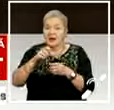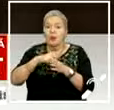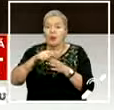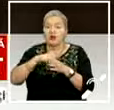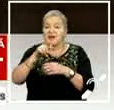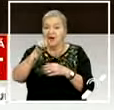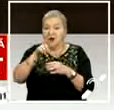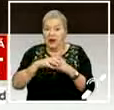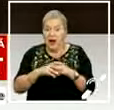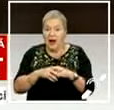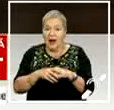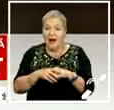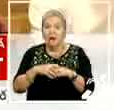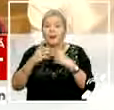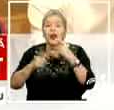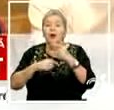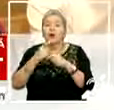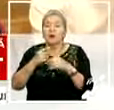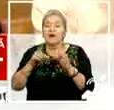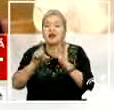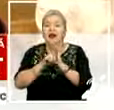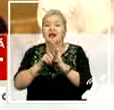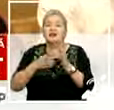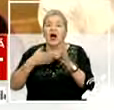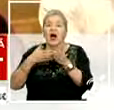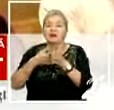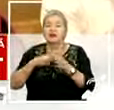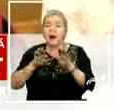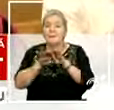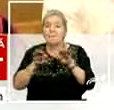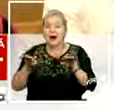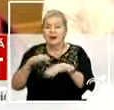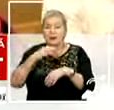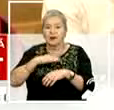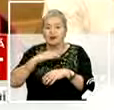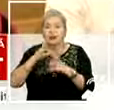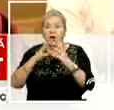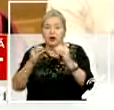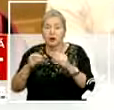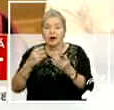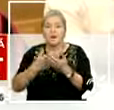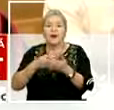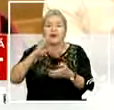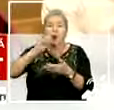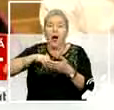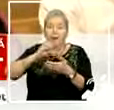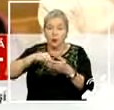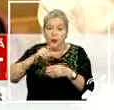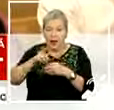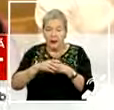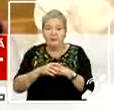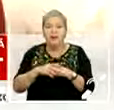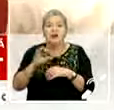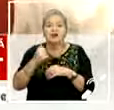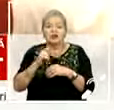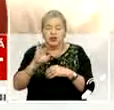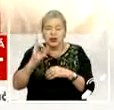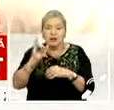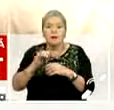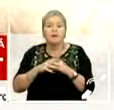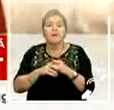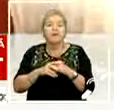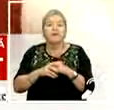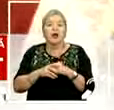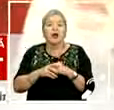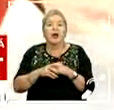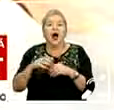amendamente, urmează ca legea să ajungă pe masa lui Klaus Iohannis pentru promulgare și vă reamintesc faptul că